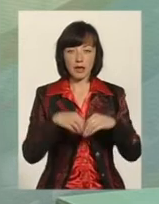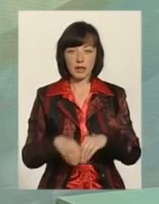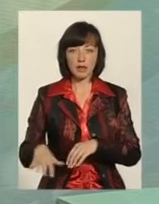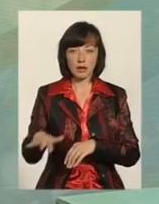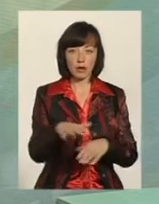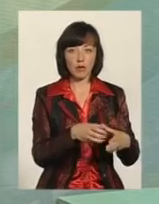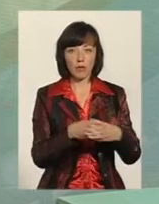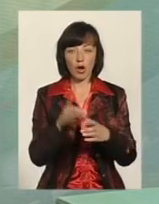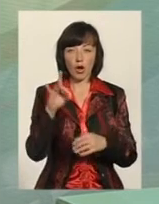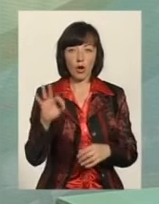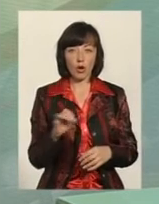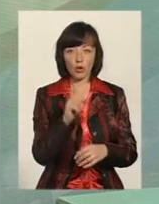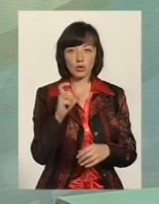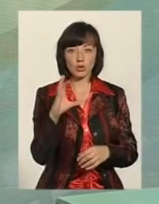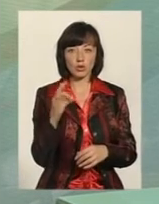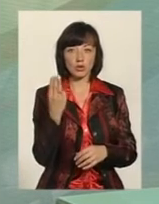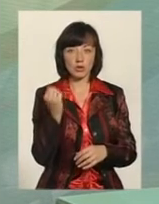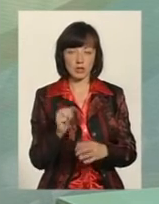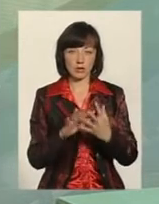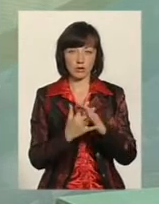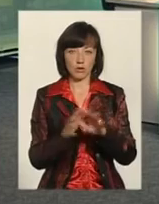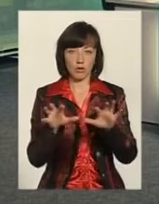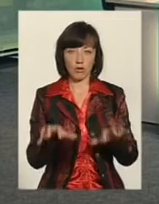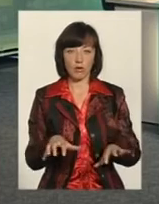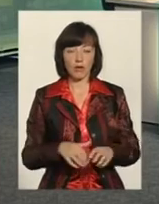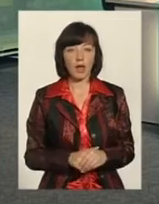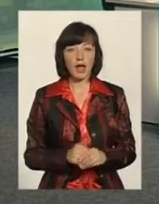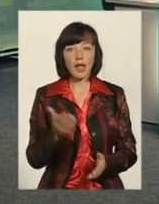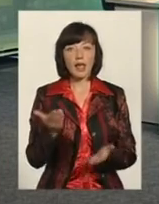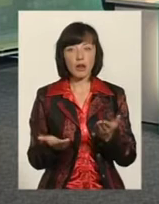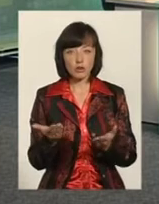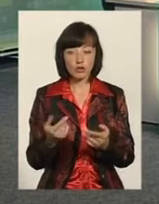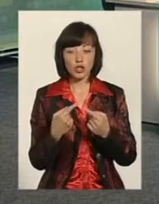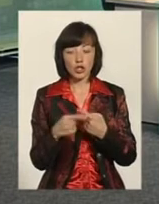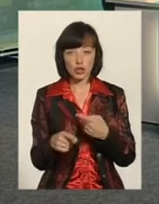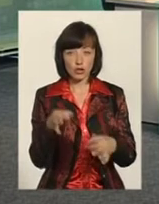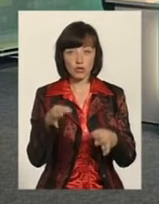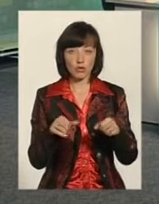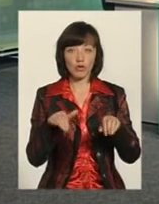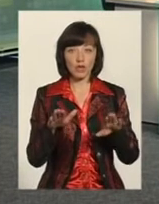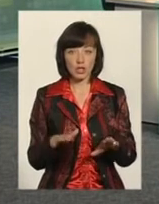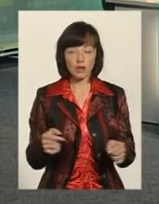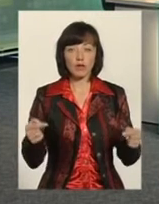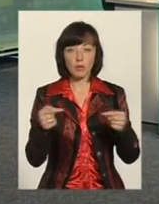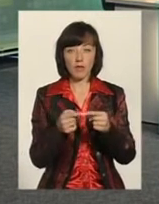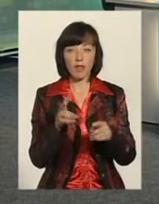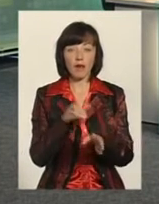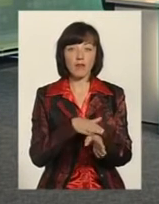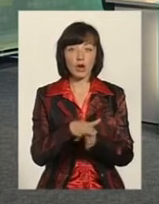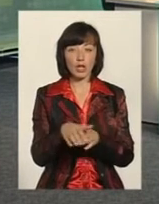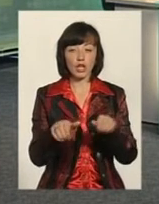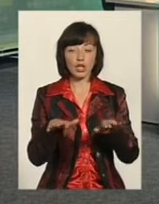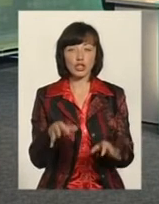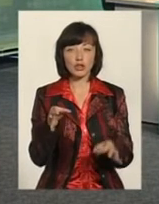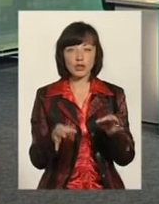територіальної громади Росошанської і Росошанського сільського голови. Якщо будуть якісь інші судові рішення, то відповідно на виконання рішень суду